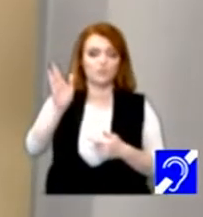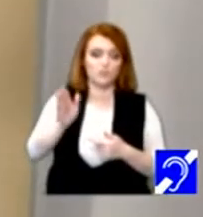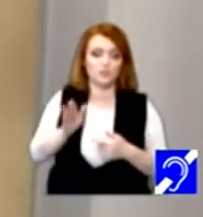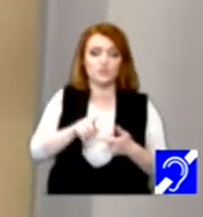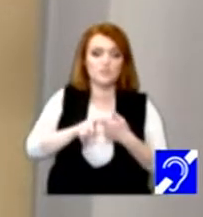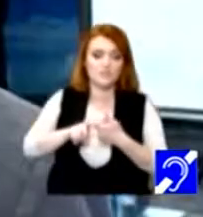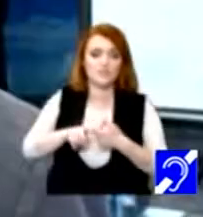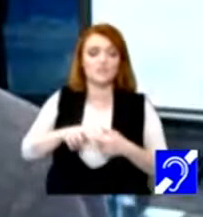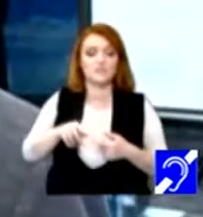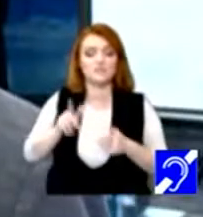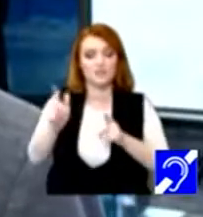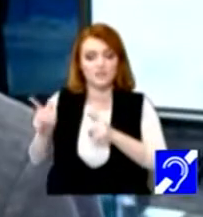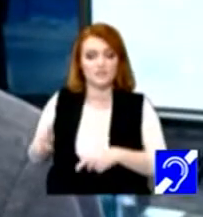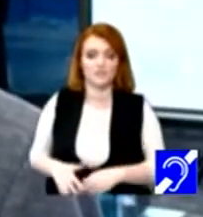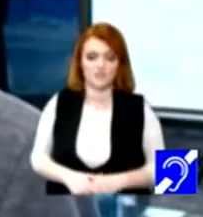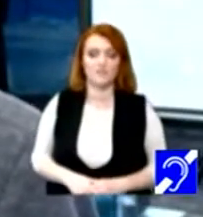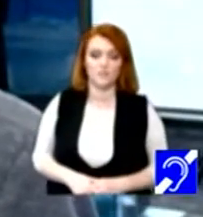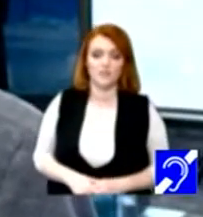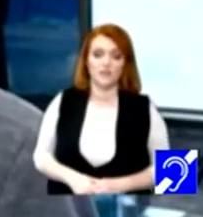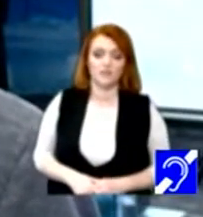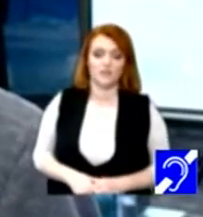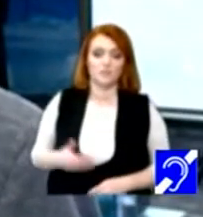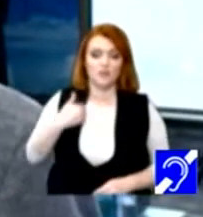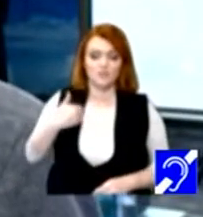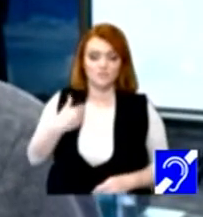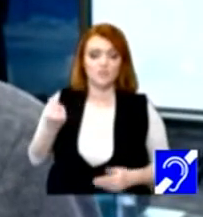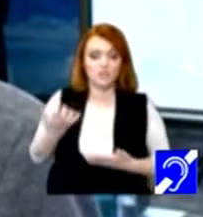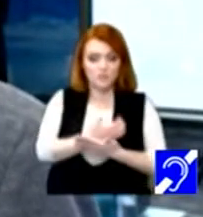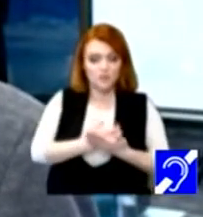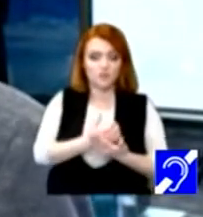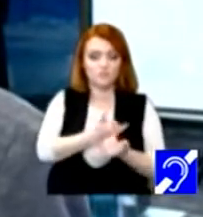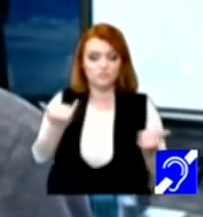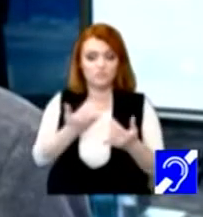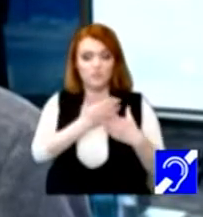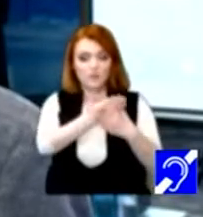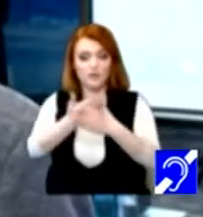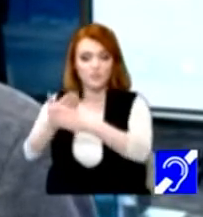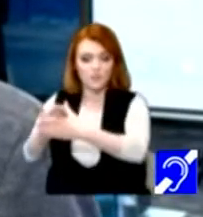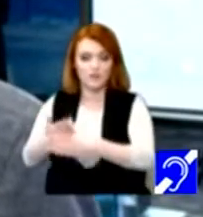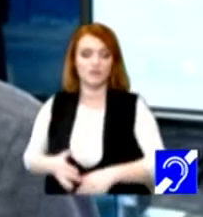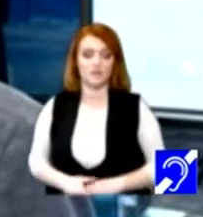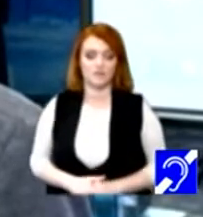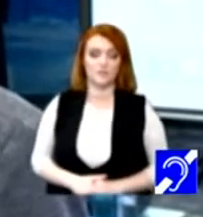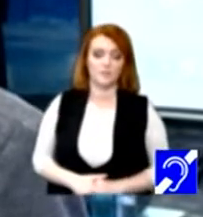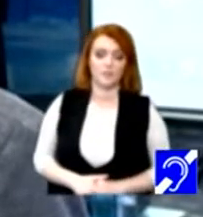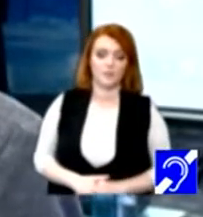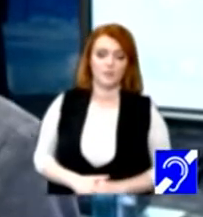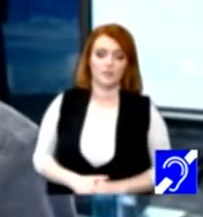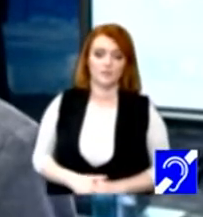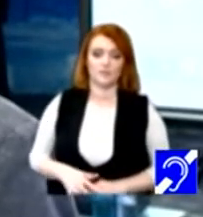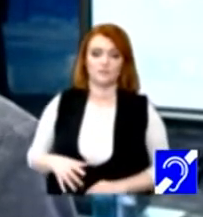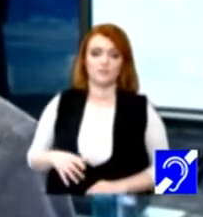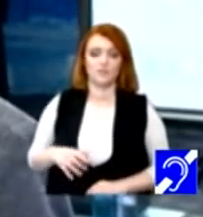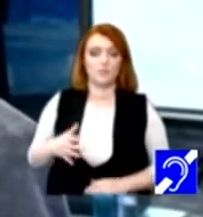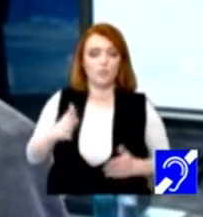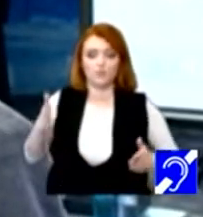câte persoane vor fi deservite și în special avem un copil care necesită o